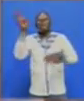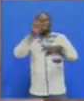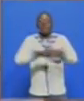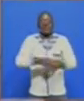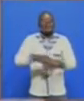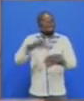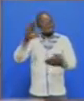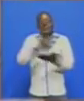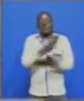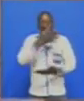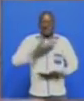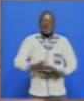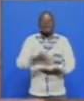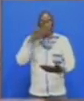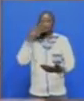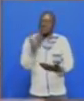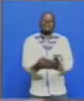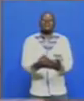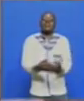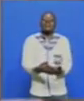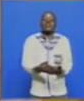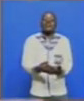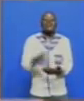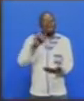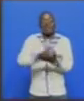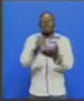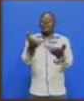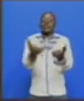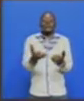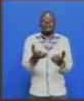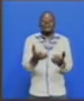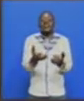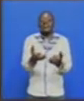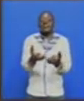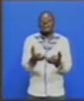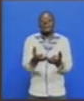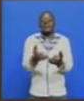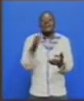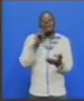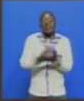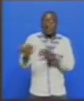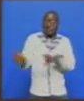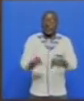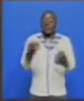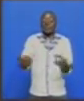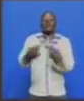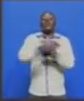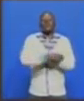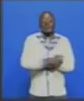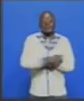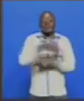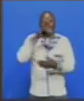là, en tout cas, c'est bien. Voilà, c'est ça que nous on voulait. Ce qu'on fait aujourd'hui, c'est un